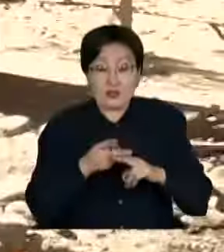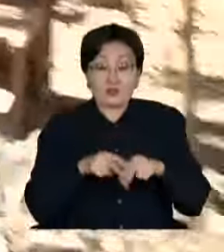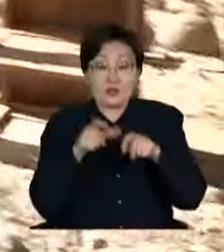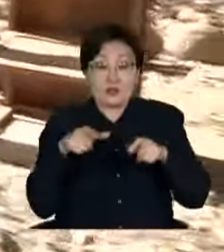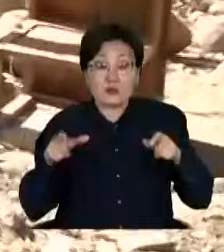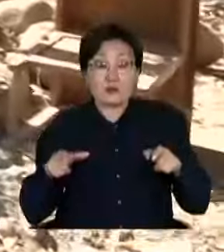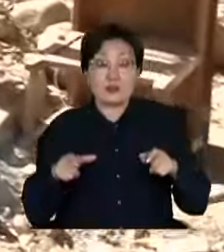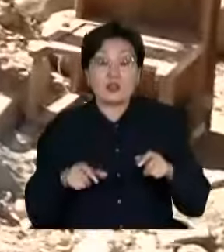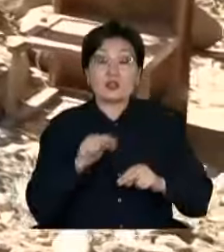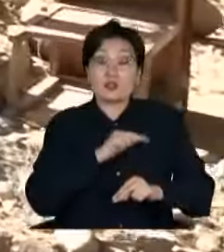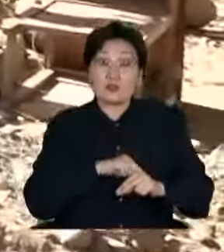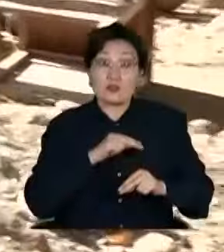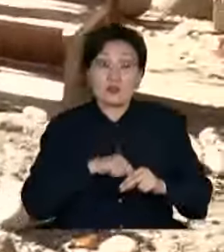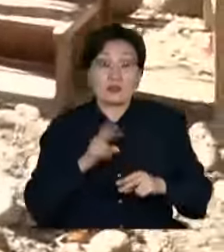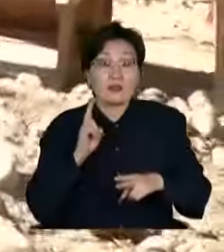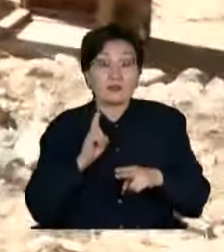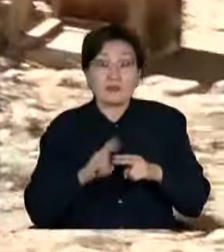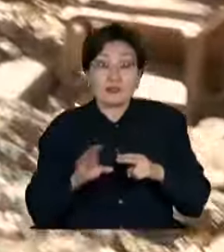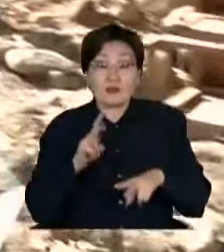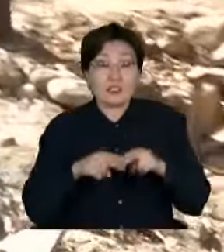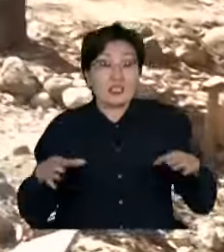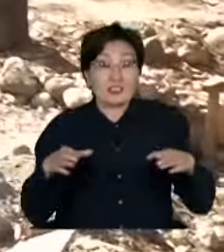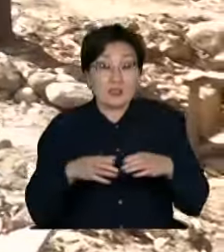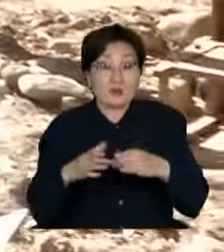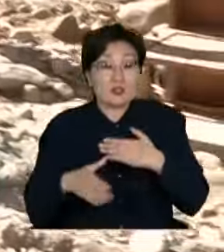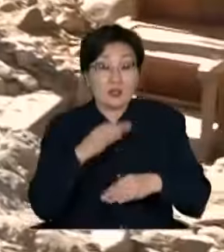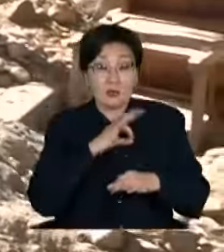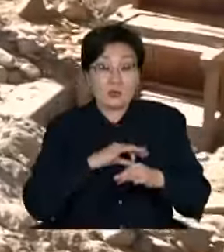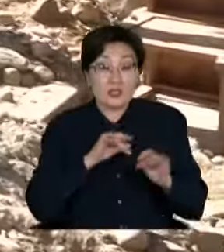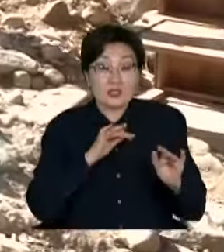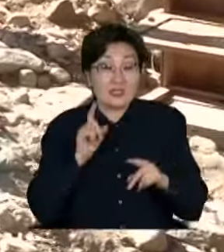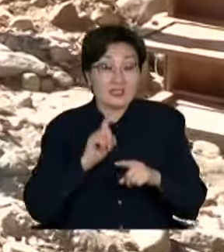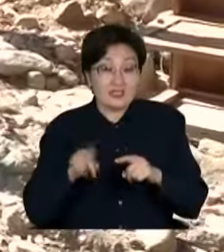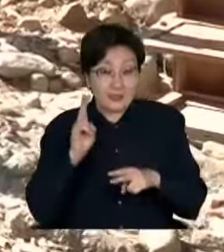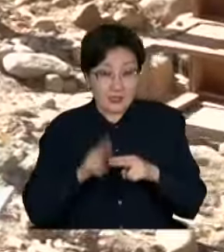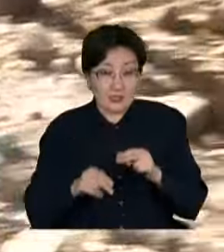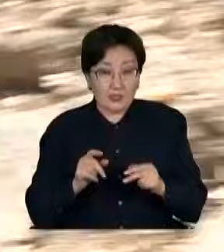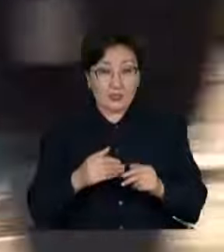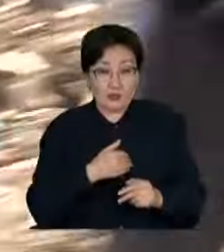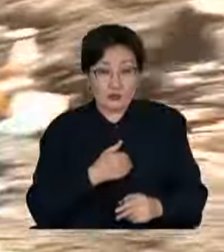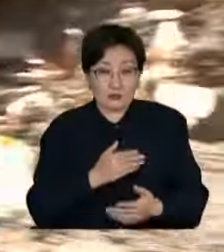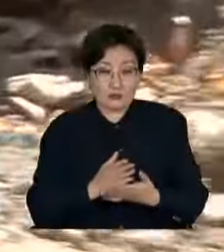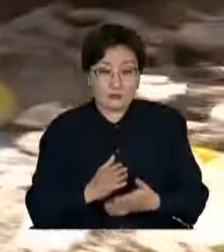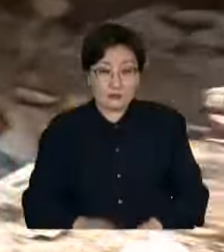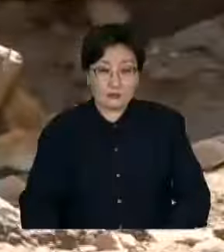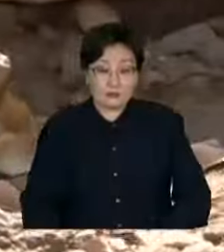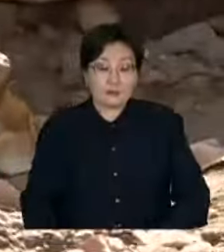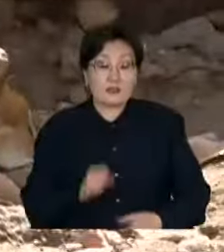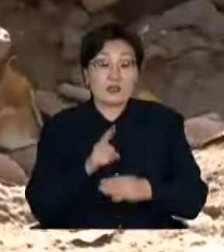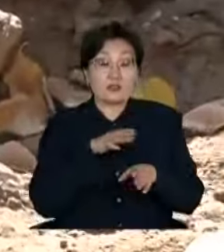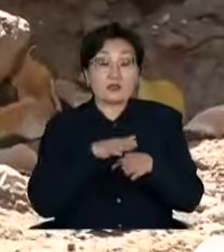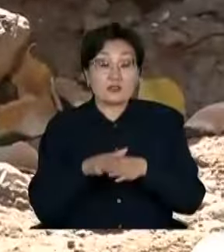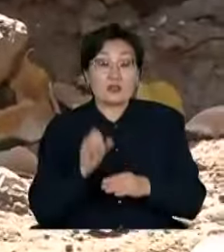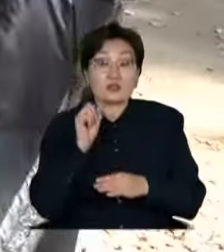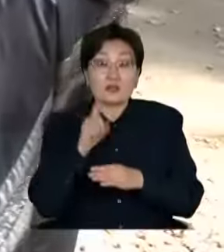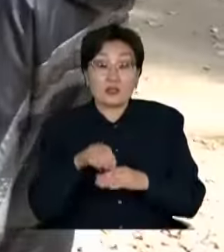тұрғындар жұмысқа салғырт қарағандарға жаза қолданылып, істің тезірек аяқталуын қалап отыр. Тапсырман орындауға